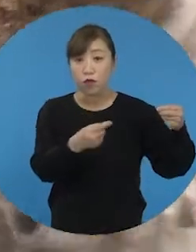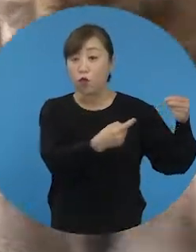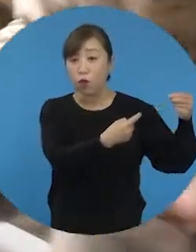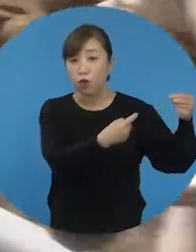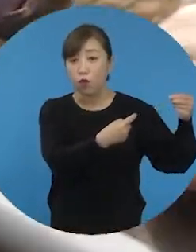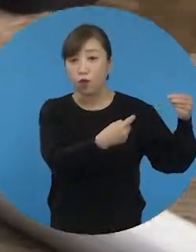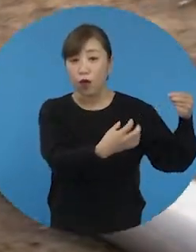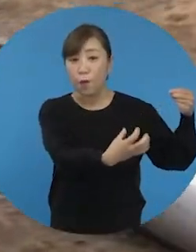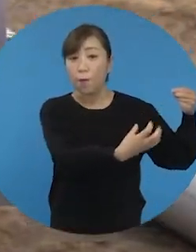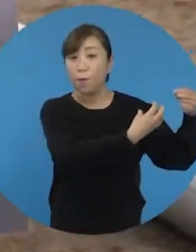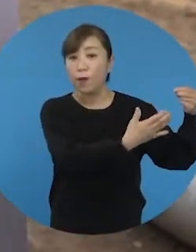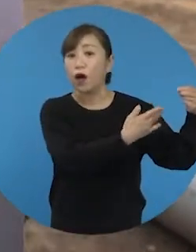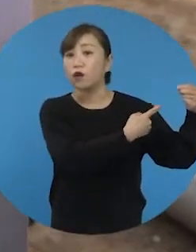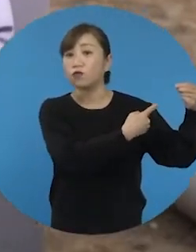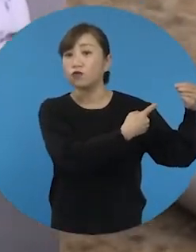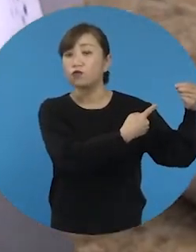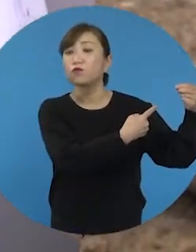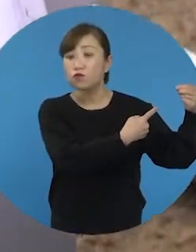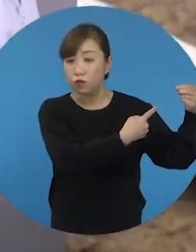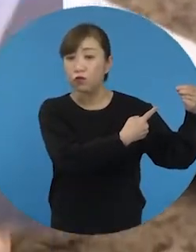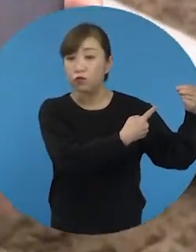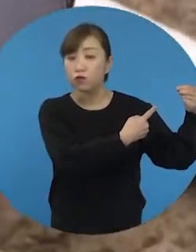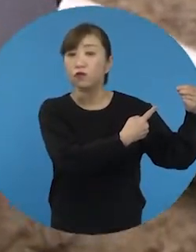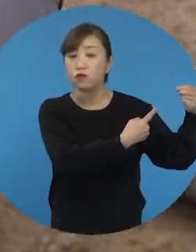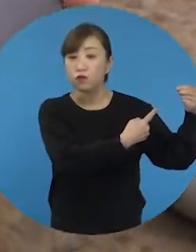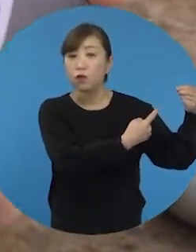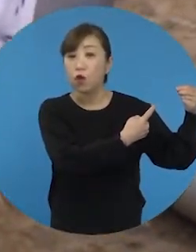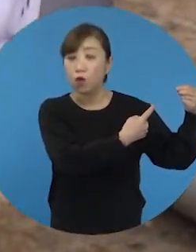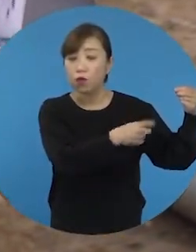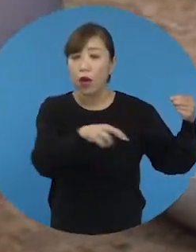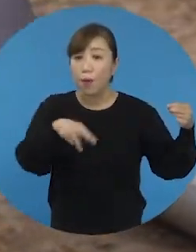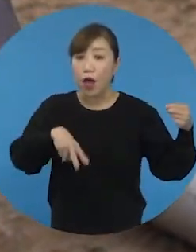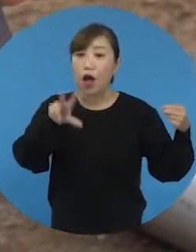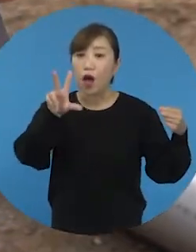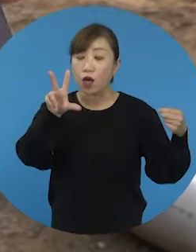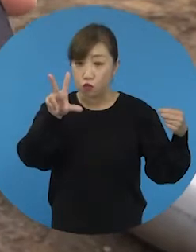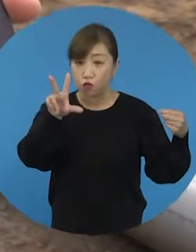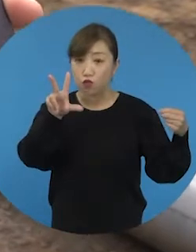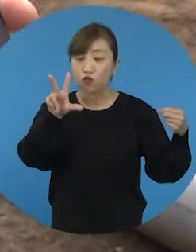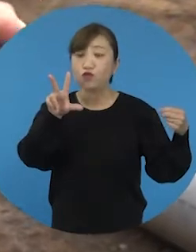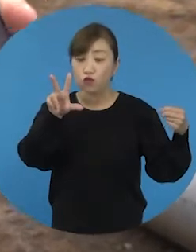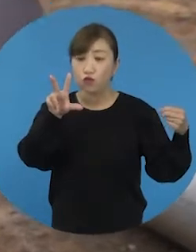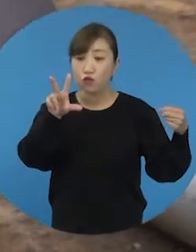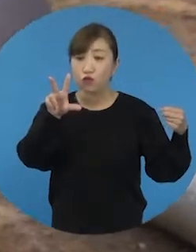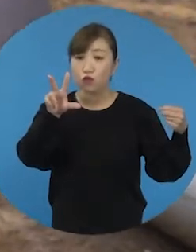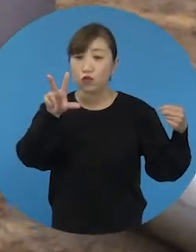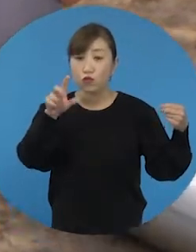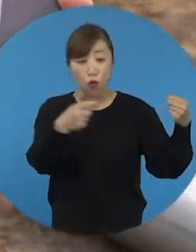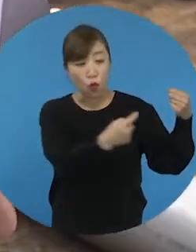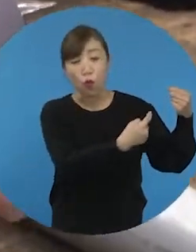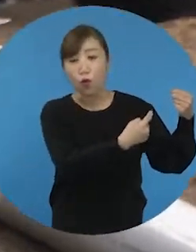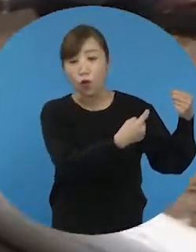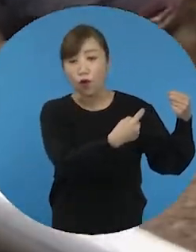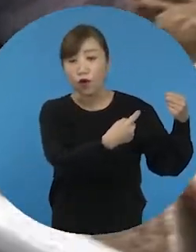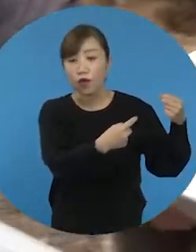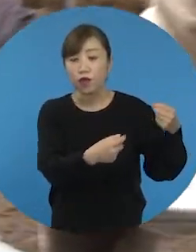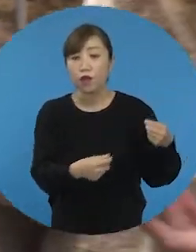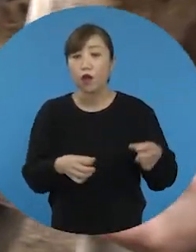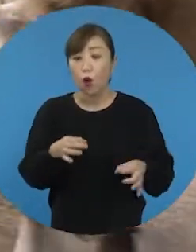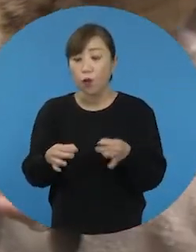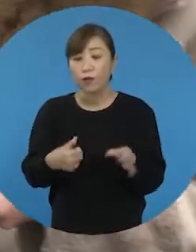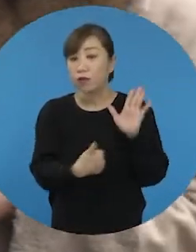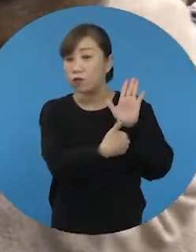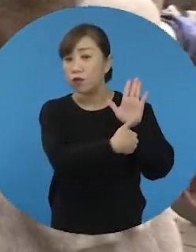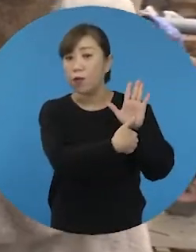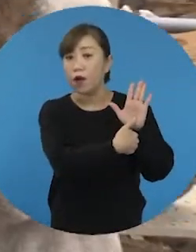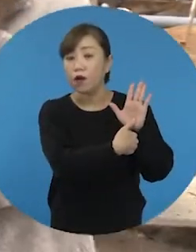ように文字が書かれているものが見つかりました。これは丸というふうに書かれておりますが、 はい、 これは屋号というふうに考えられ